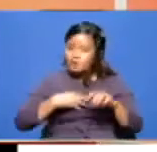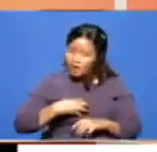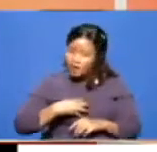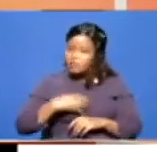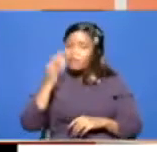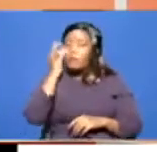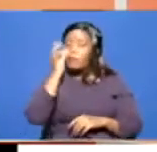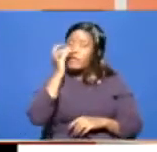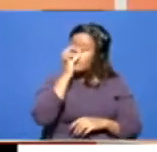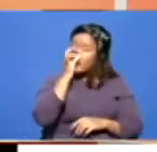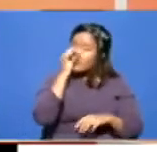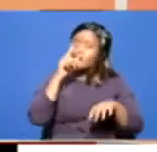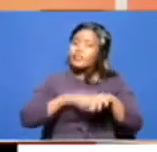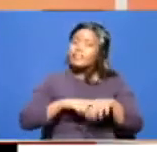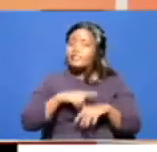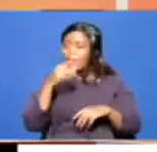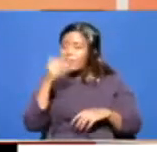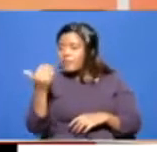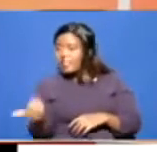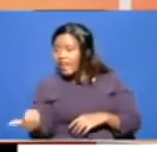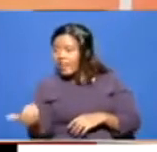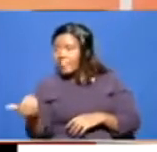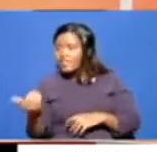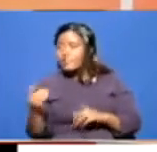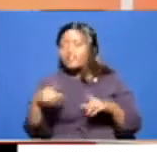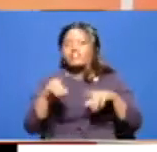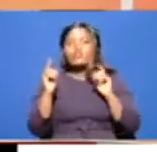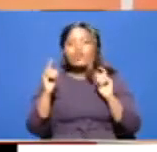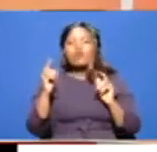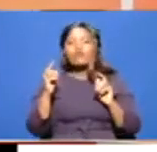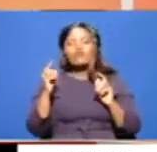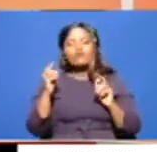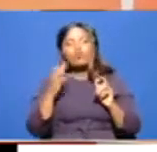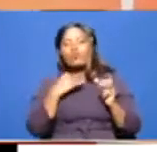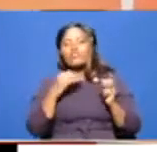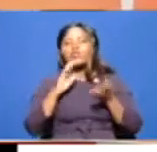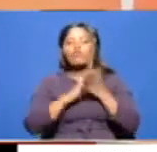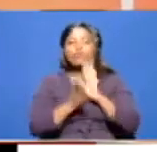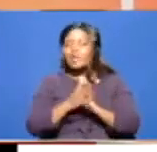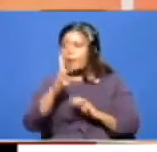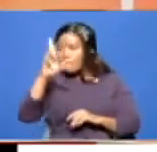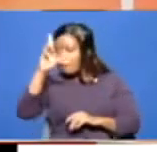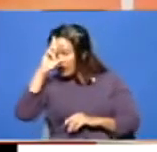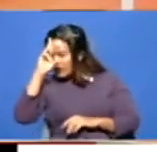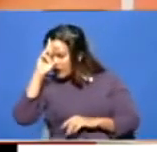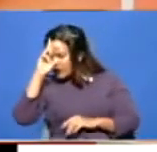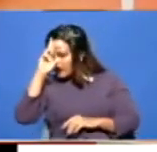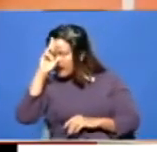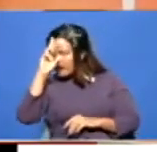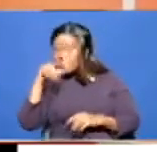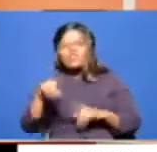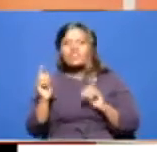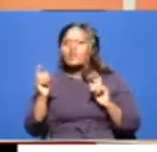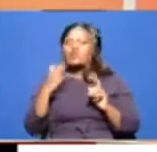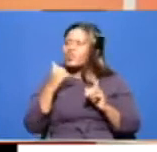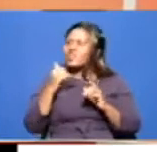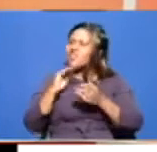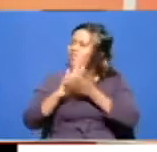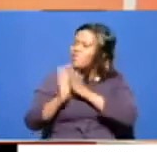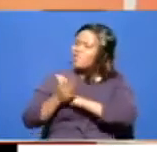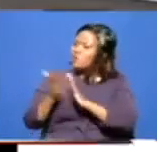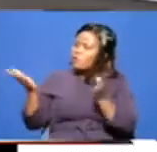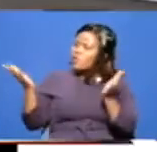alipokuwa mchanga alikuwa na ndoto ya kuwa askari polisi? Ya hakutarajia kuwa rais